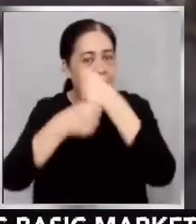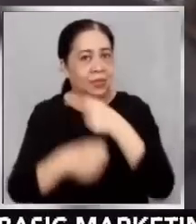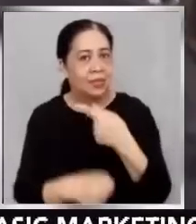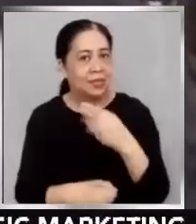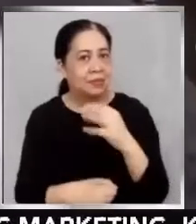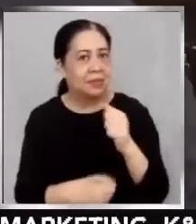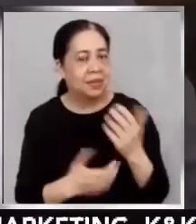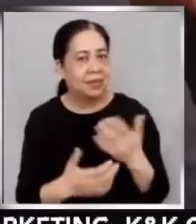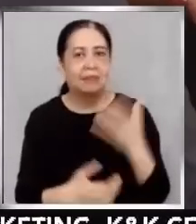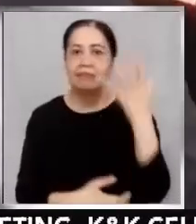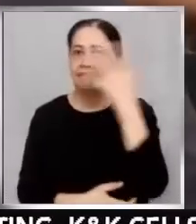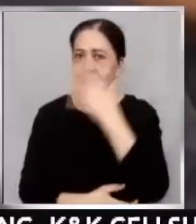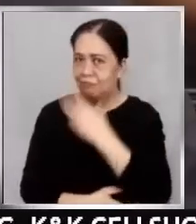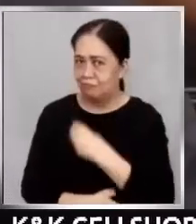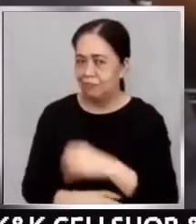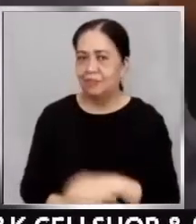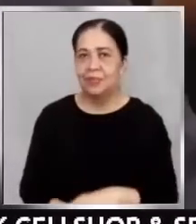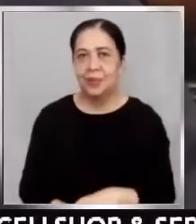Maganda po.